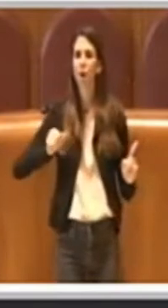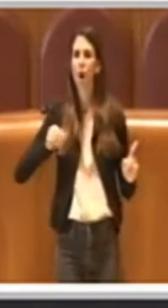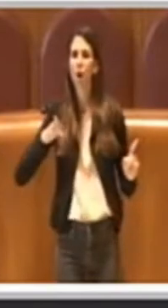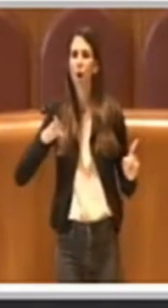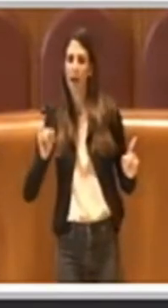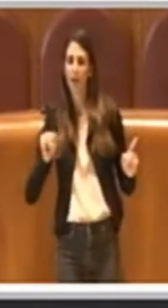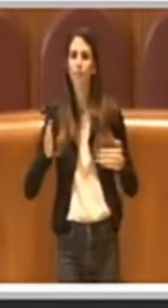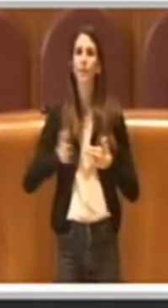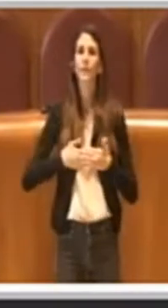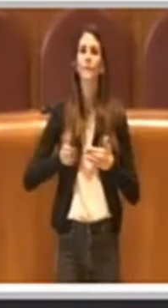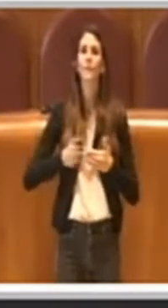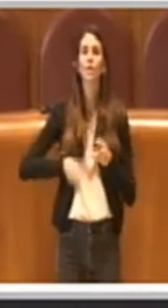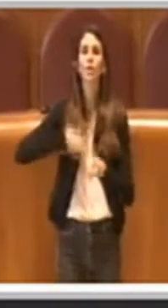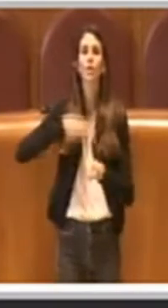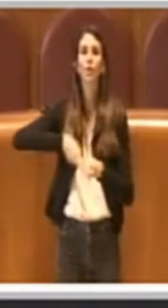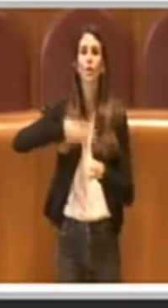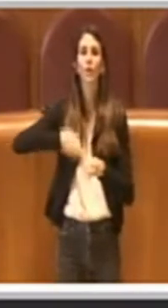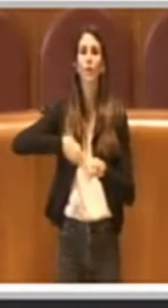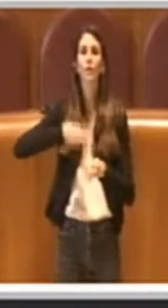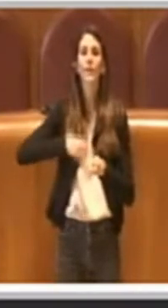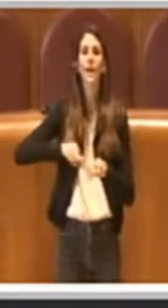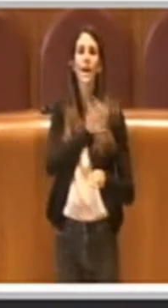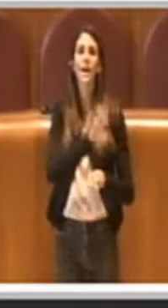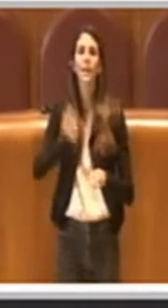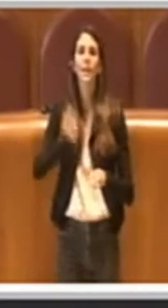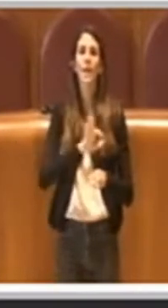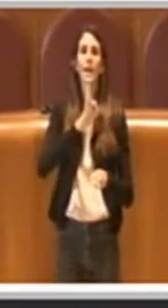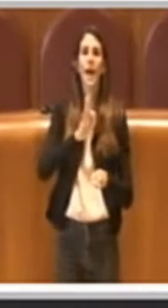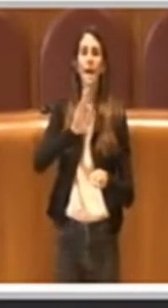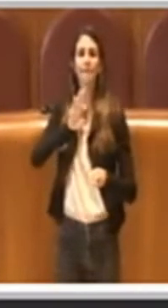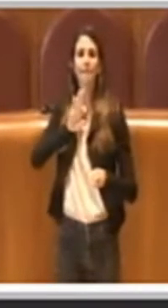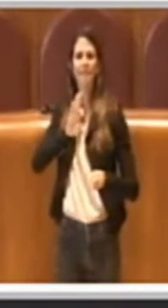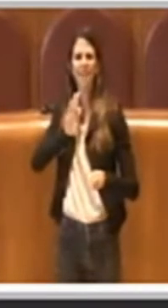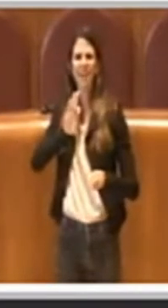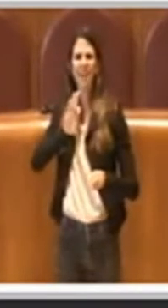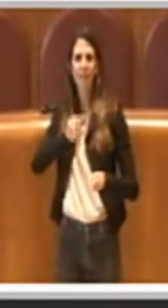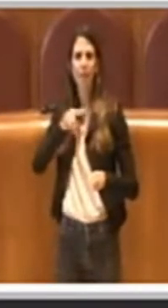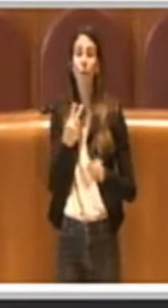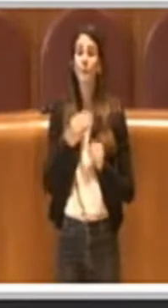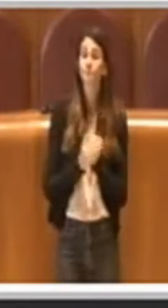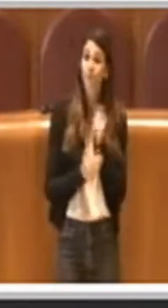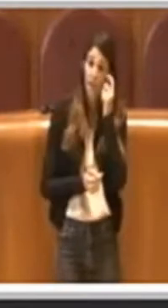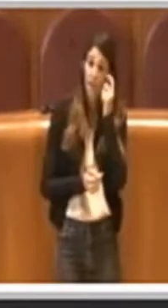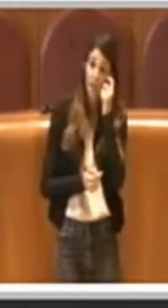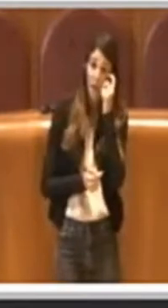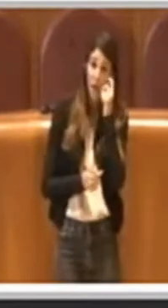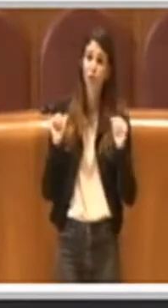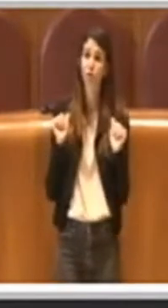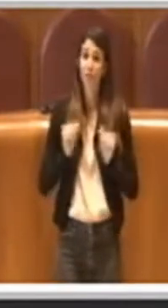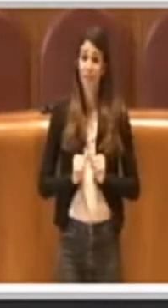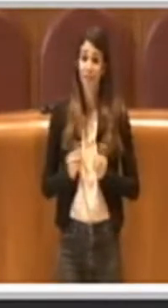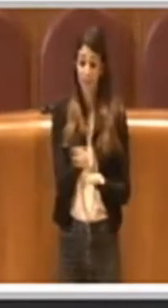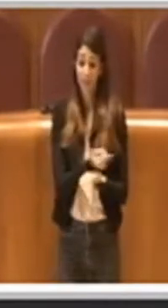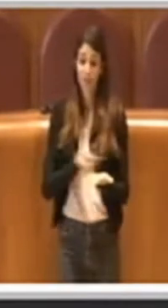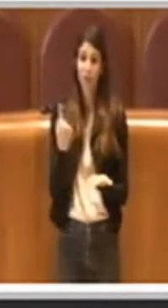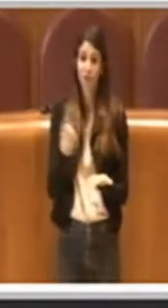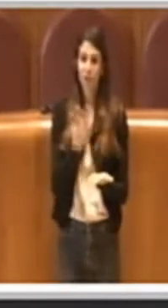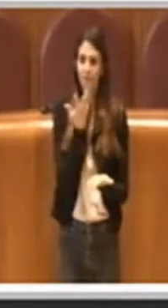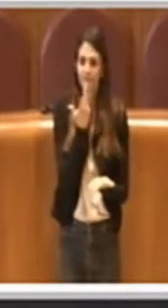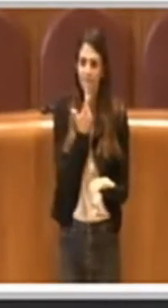della ferrovia regionale fl due si chiama parco lineare i cittadini che l'hanno proposto lo hanno portato avanti i comitati